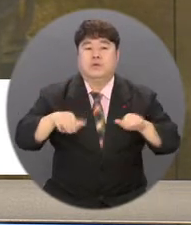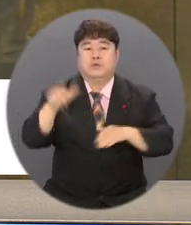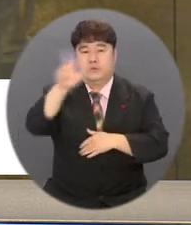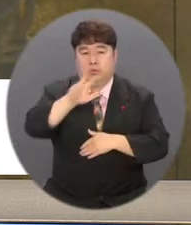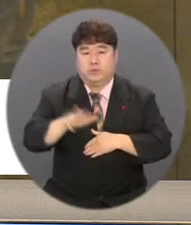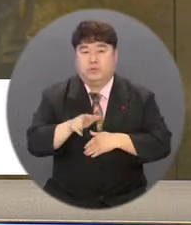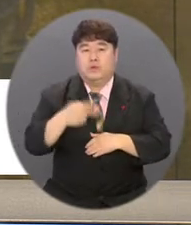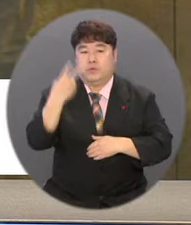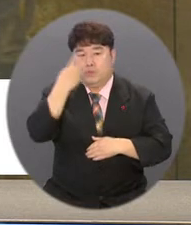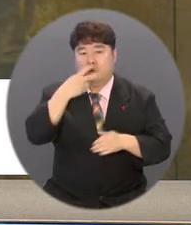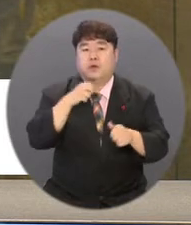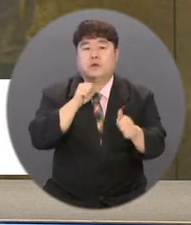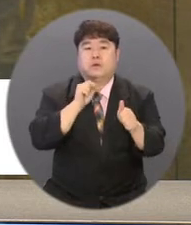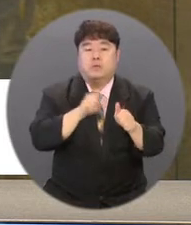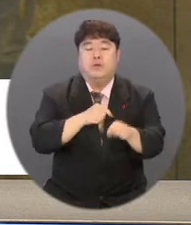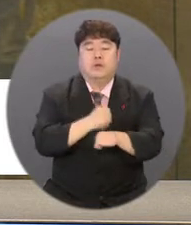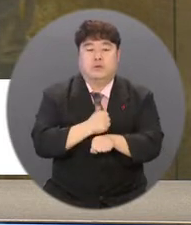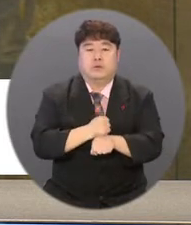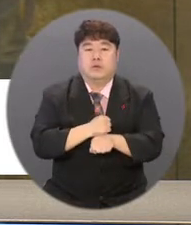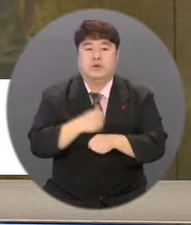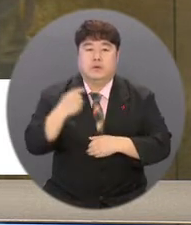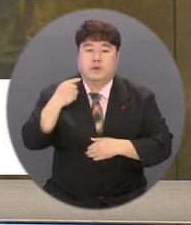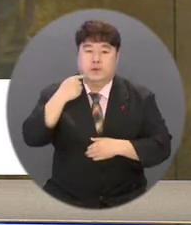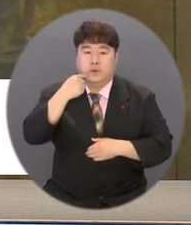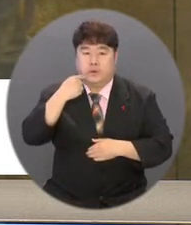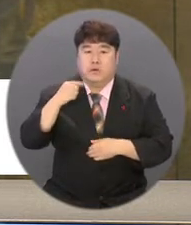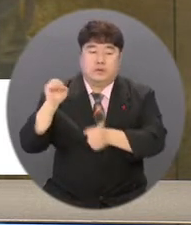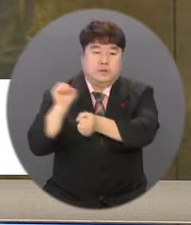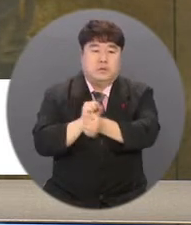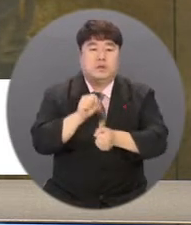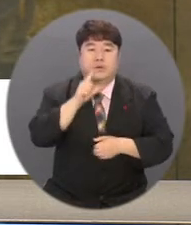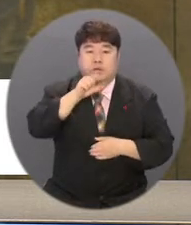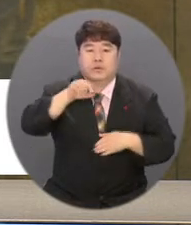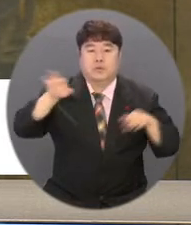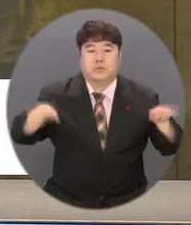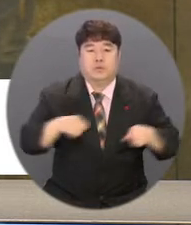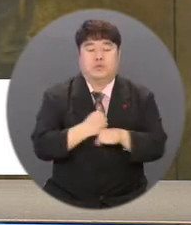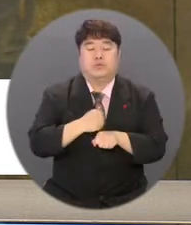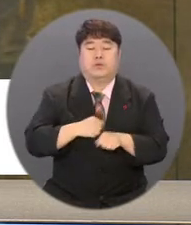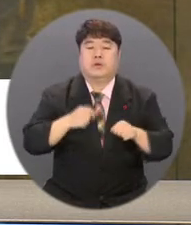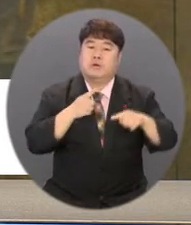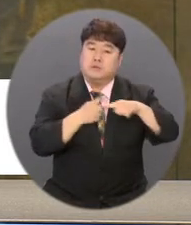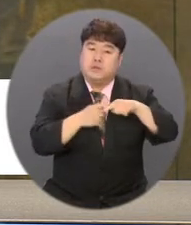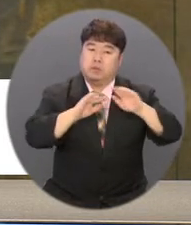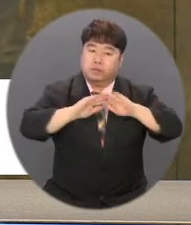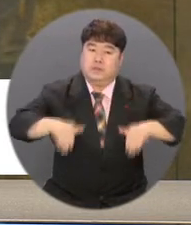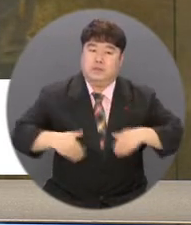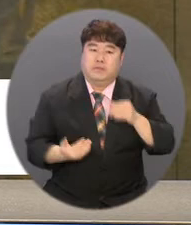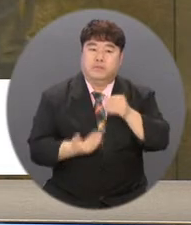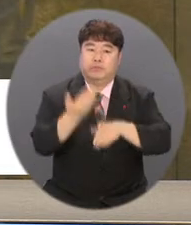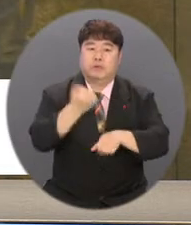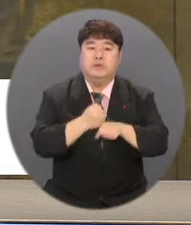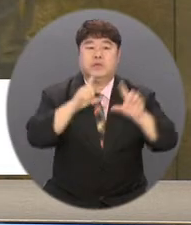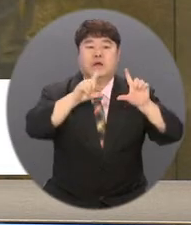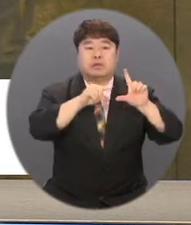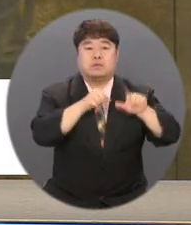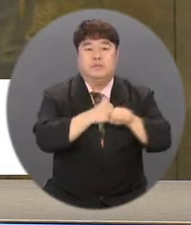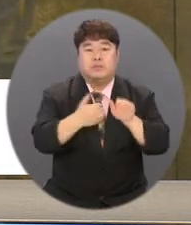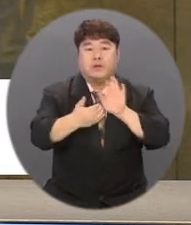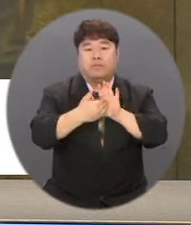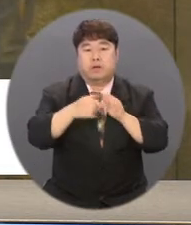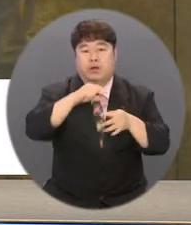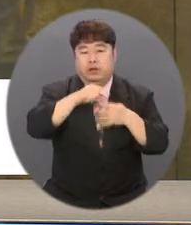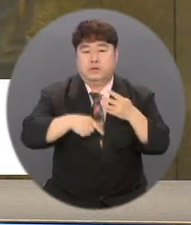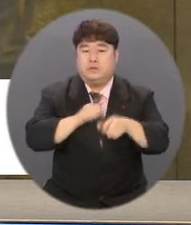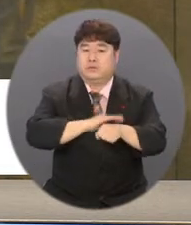확인된 고병원성 조류인플루엔자 15건 가운데 절반이 전남에서 발생했는데요. 대부분